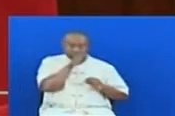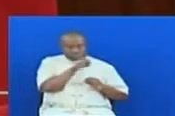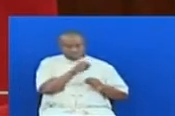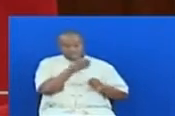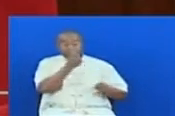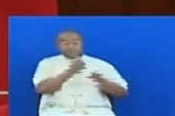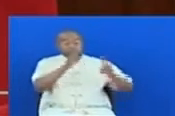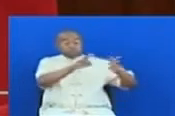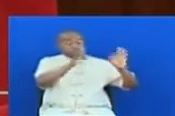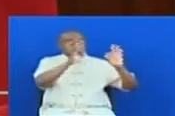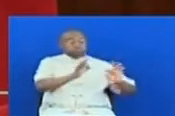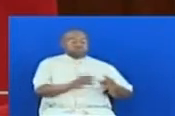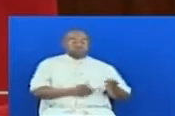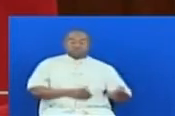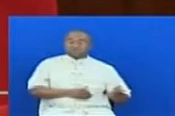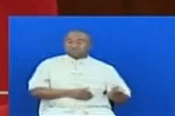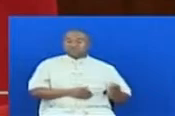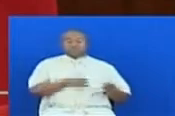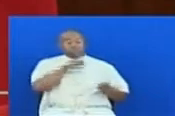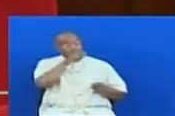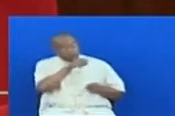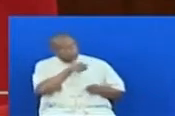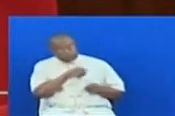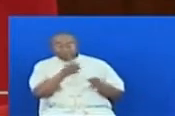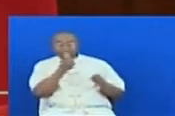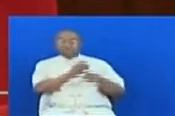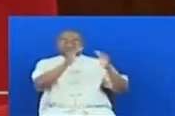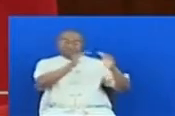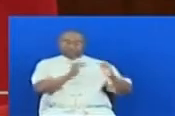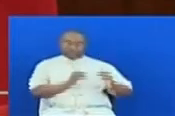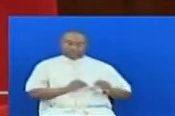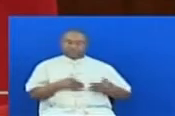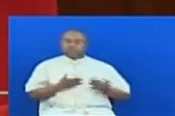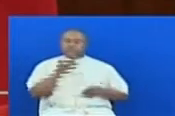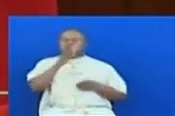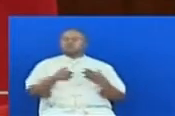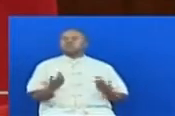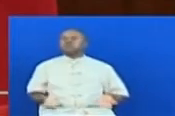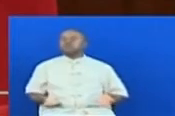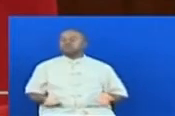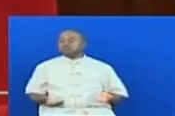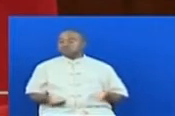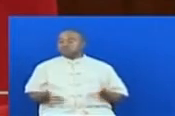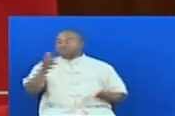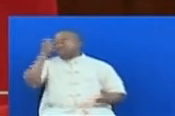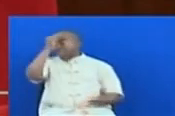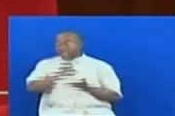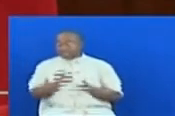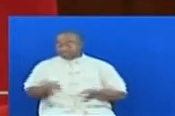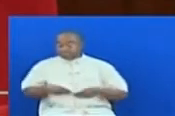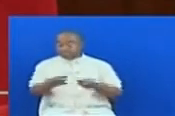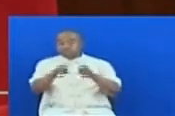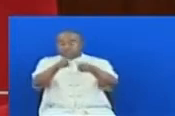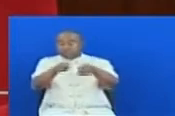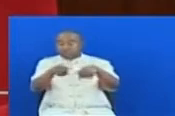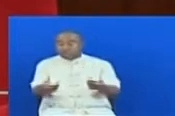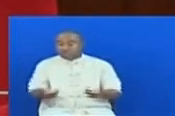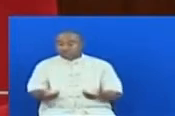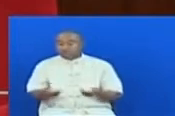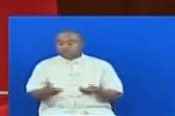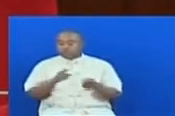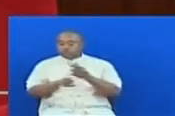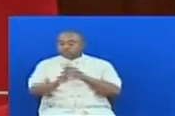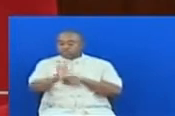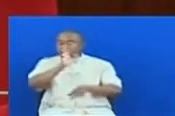amefanya ukaguzi vizuri, CAG amefanya hivi, lakini mwishoni azimio litatoka hapa, tunakwenda kwenye